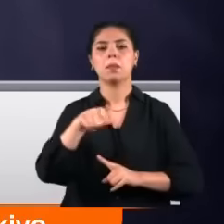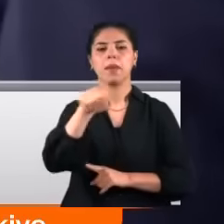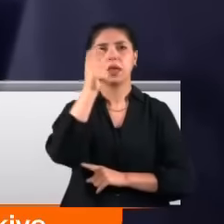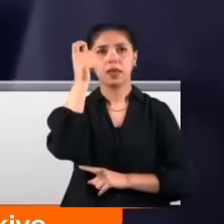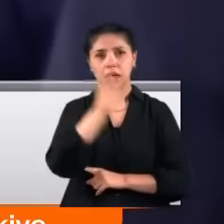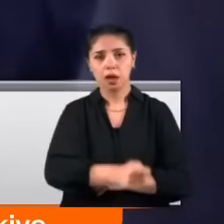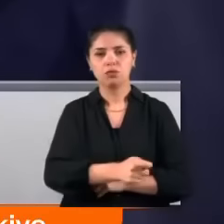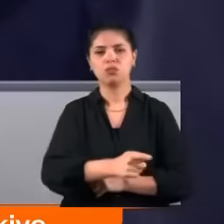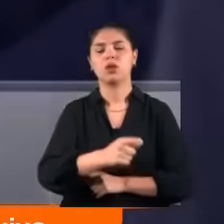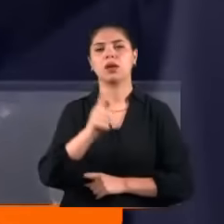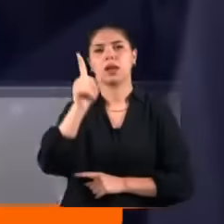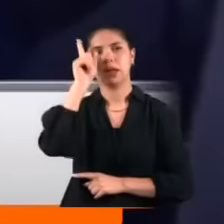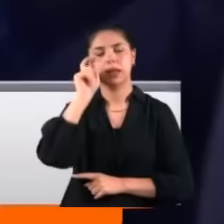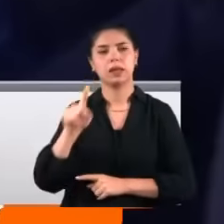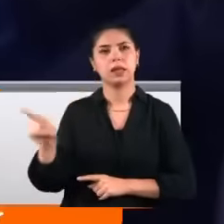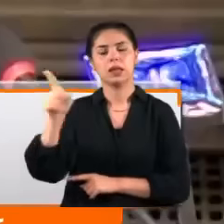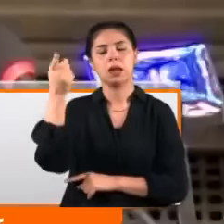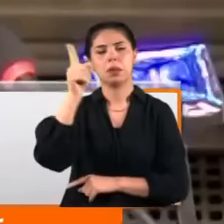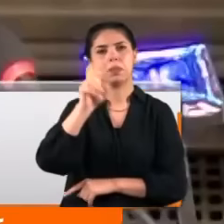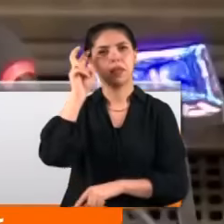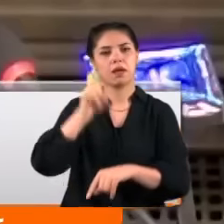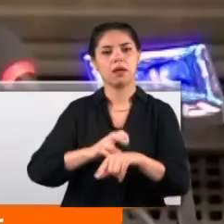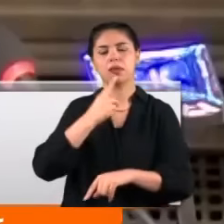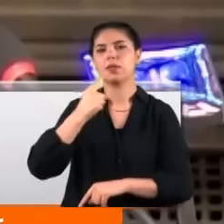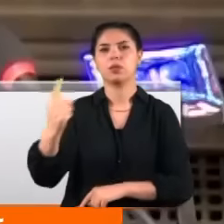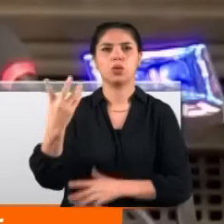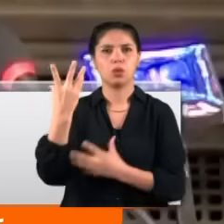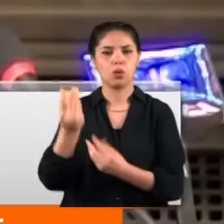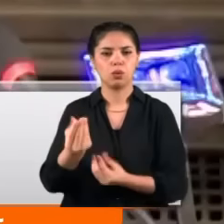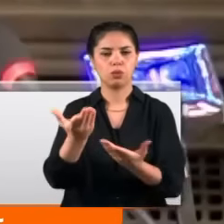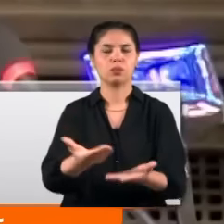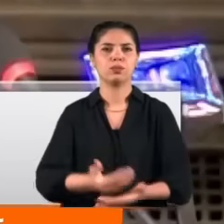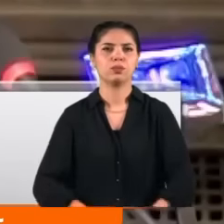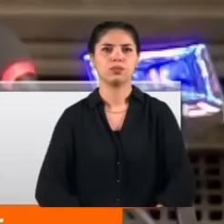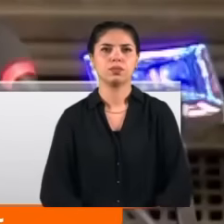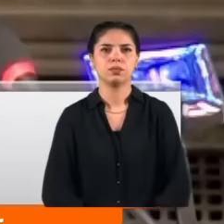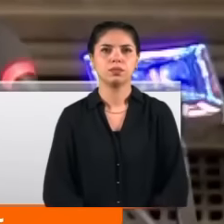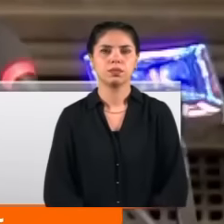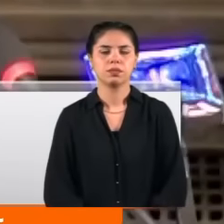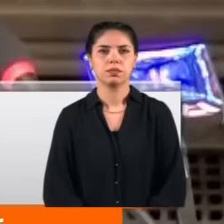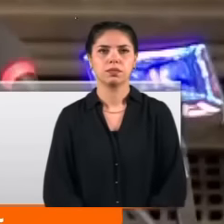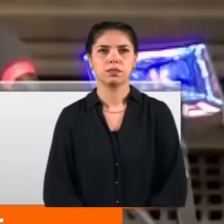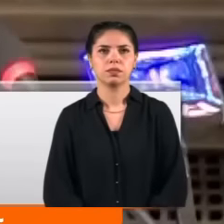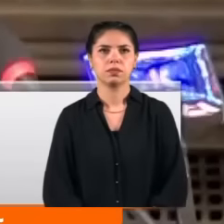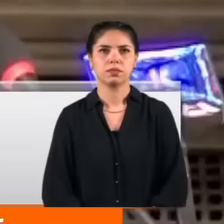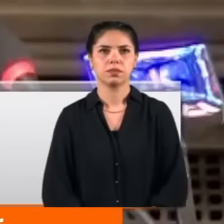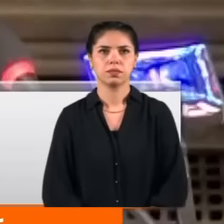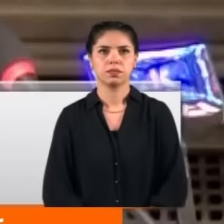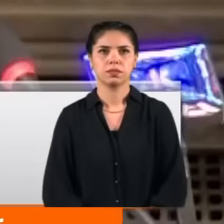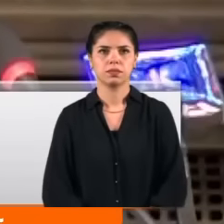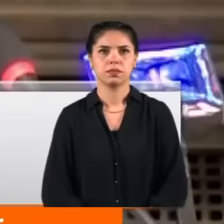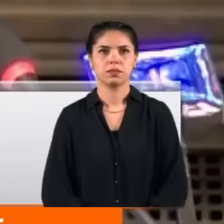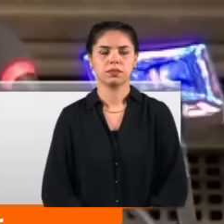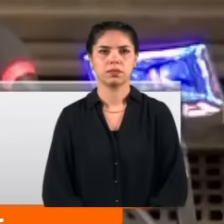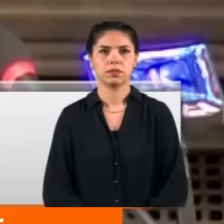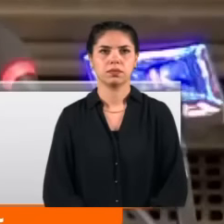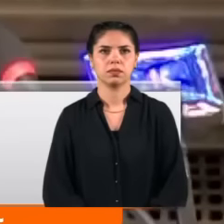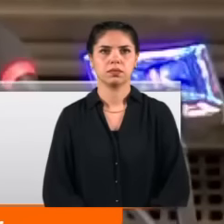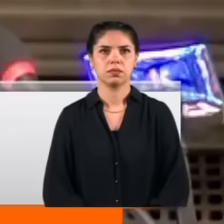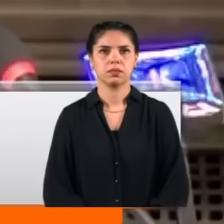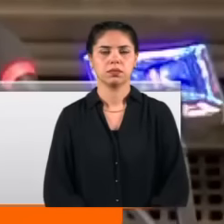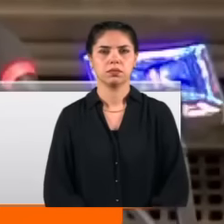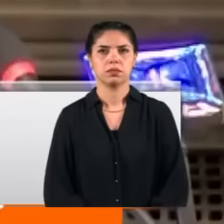Gazze kasabına bir kez daha hatırlattı. İsrail'in işgal ettiği topraklardaki yerleşim politikaları Cenevre Sözleşmesi'ni ihlal